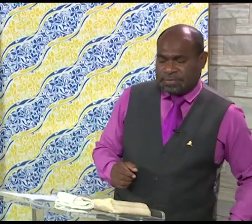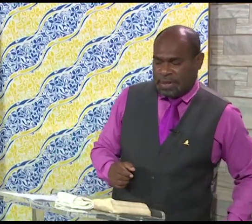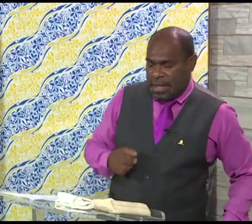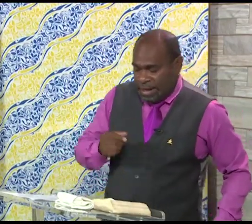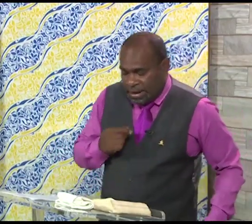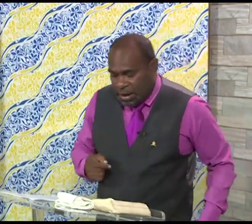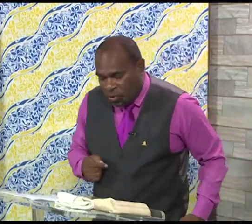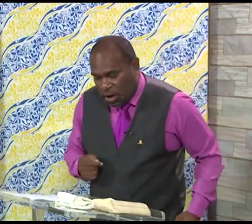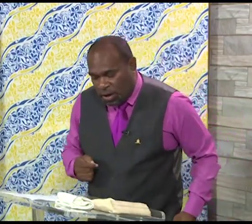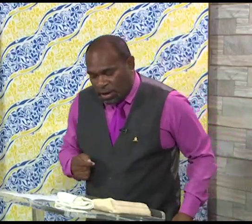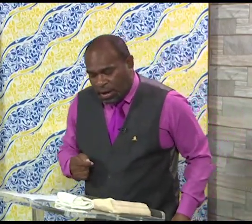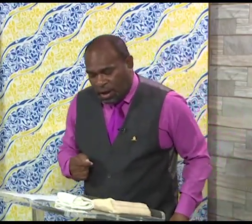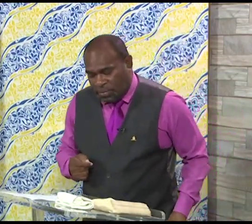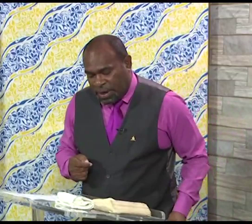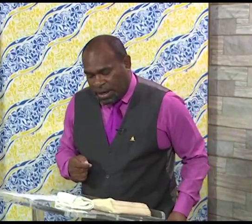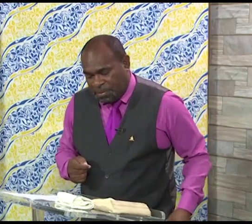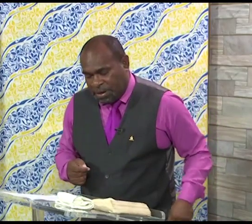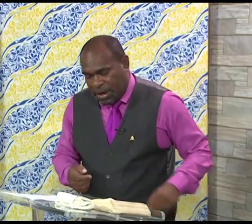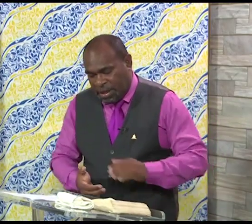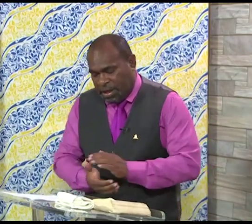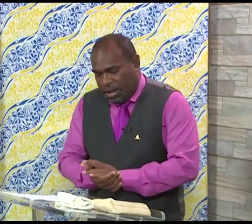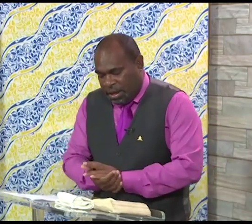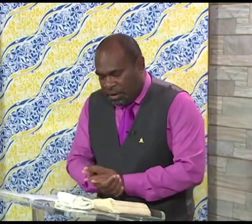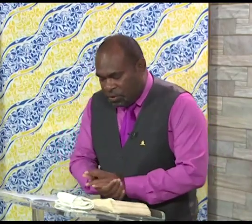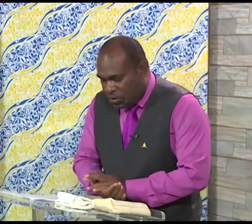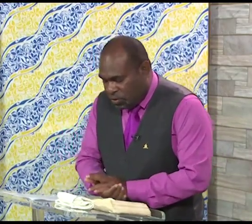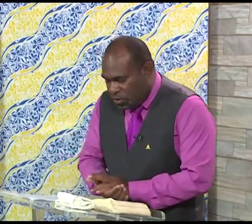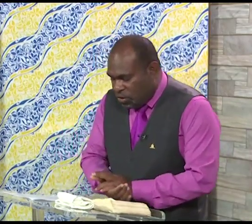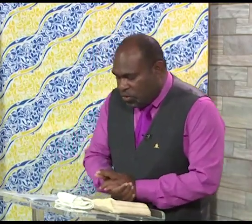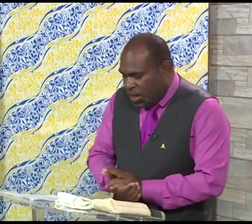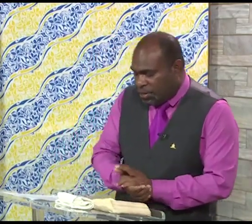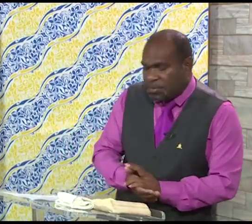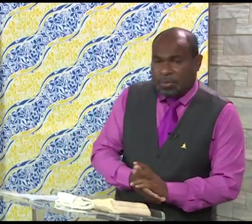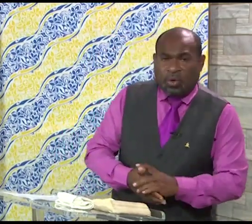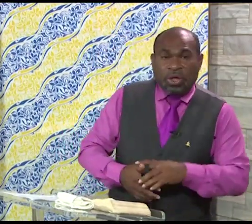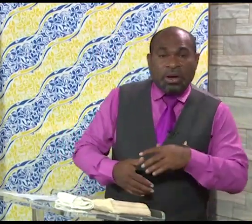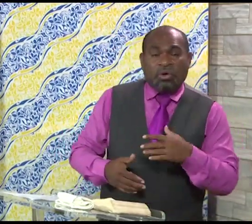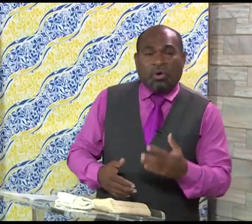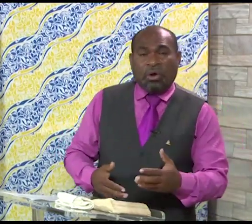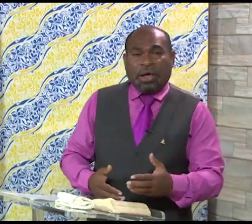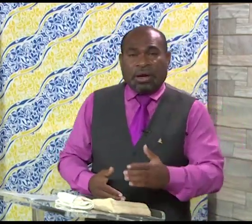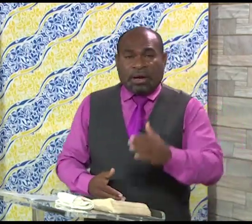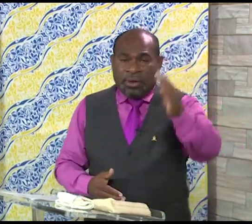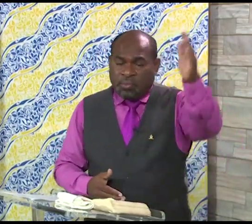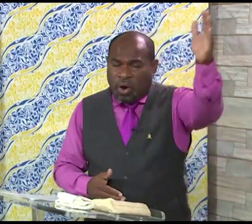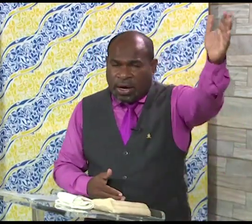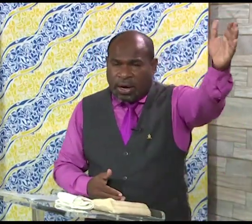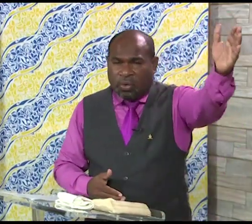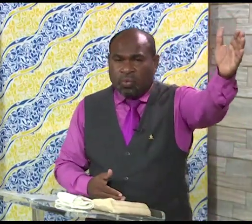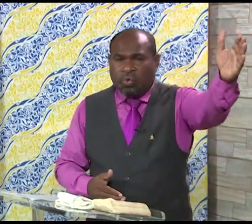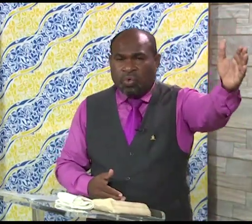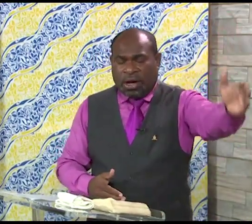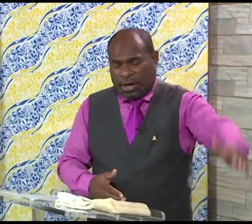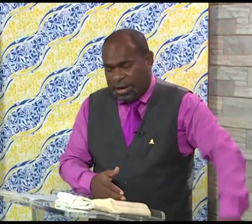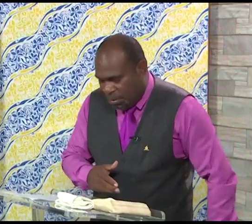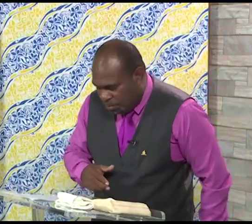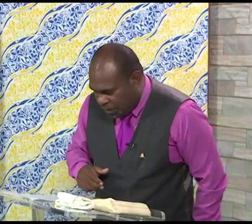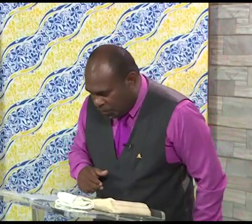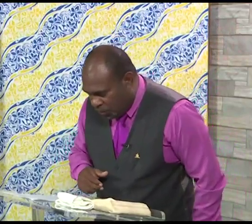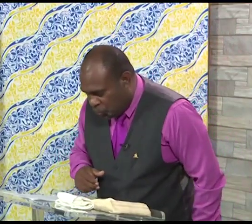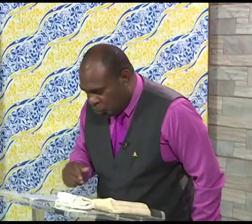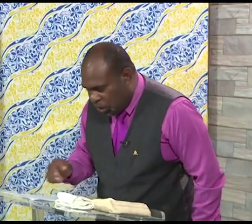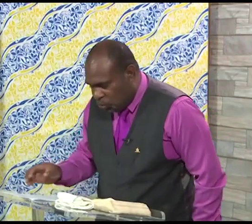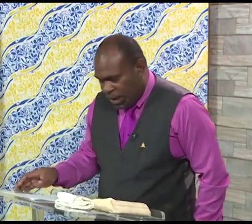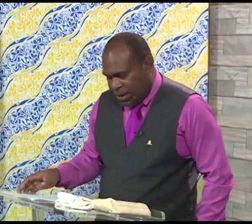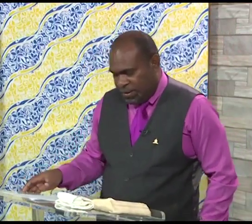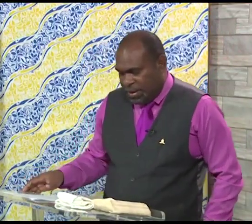koya. Kene karua ni kao ni vinaka te menda raitha. E anangonungo o ya o irango era raivu ana kalou. Karanga ndreva me